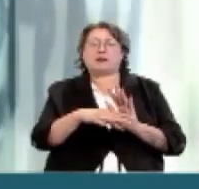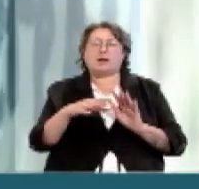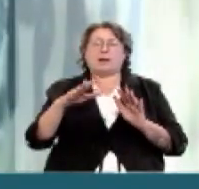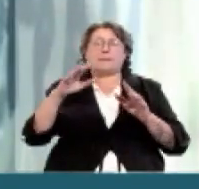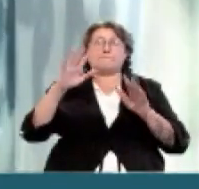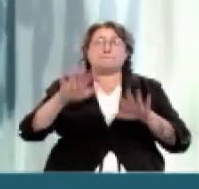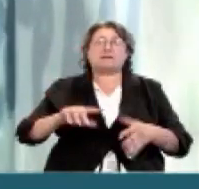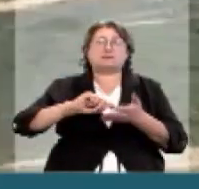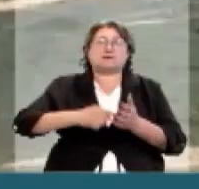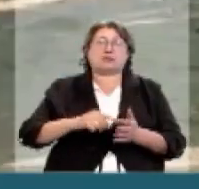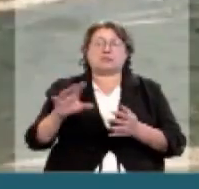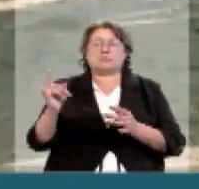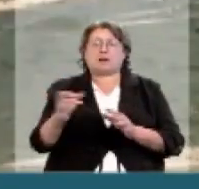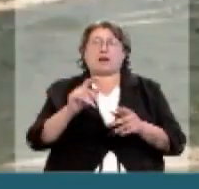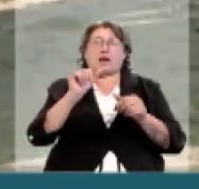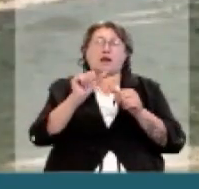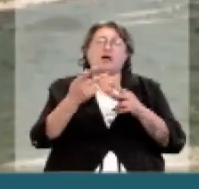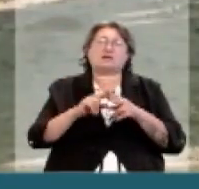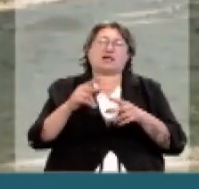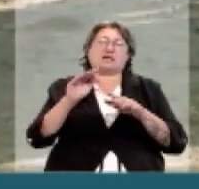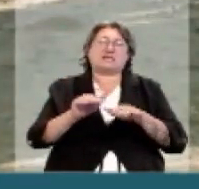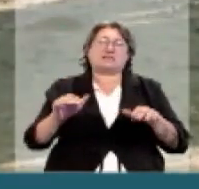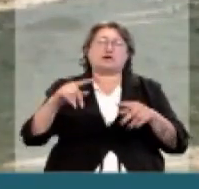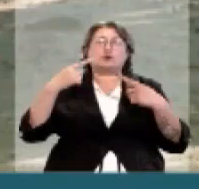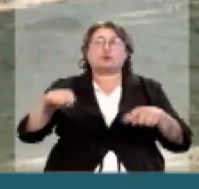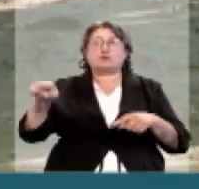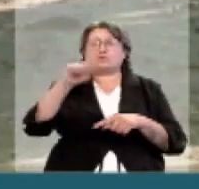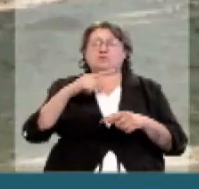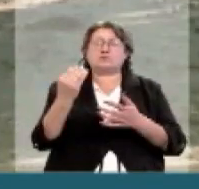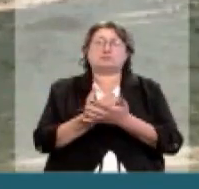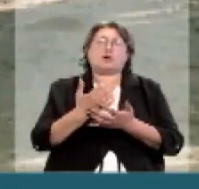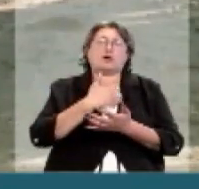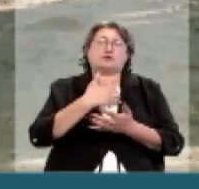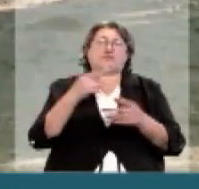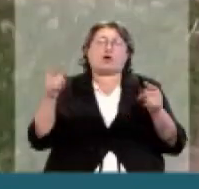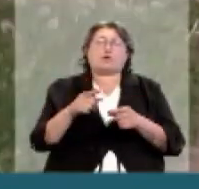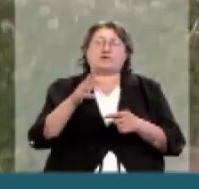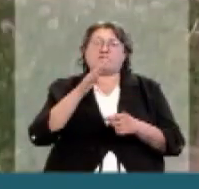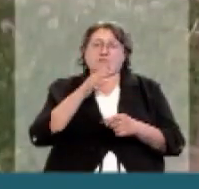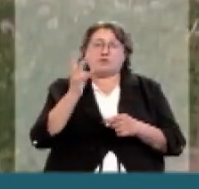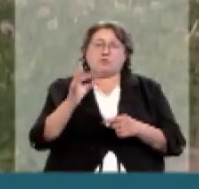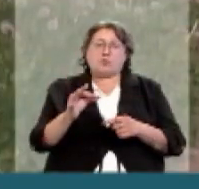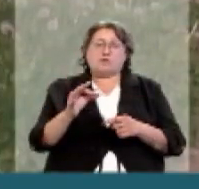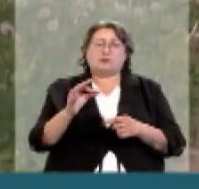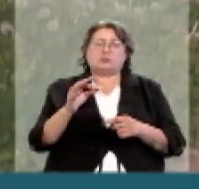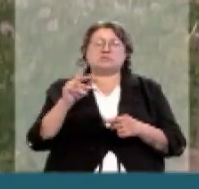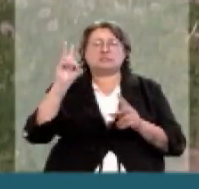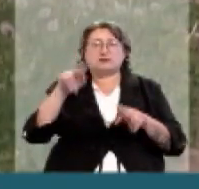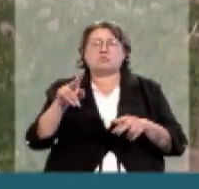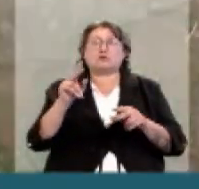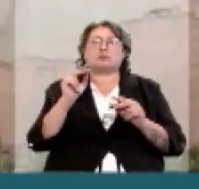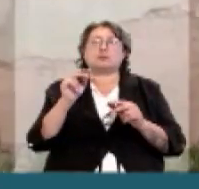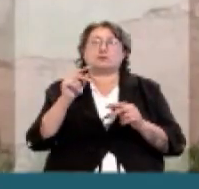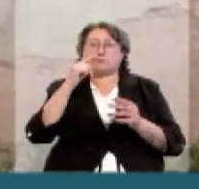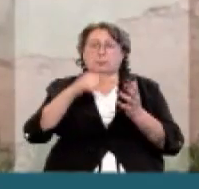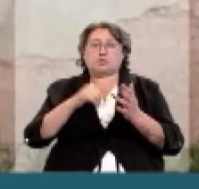жерге жеткізетін үшінші тұлға тартылады. Әдетте бұл әр түрлі аймақтардан келген жасөспірімдер. Олар қысқа мерзімде мол табысқа кенелгілері